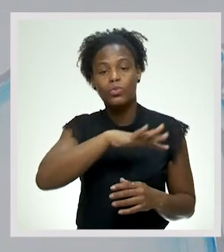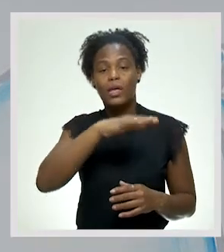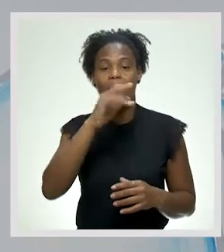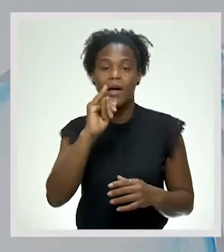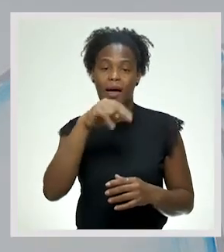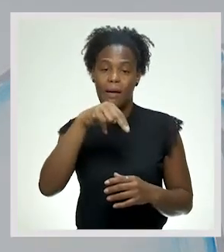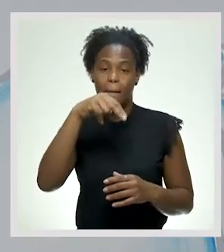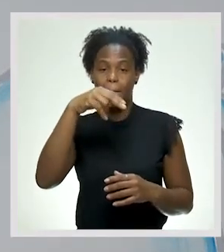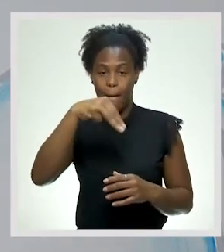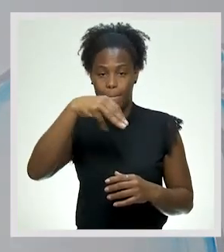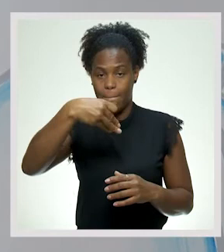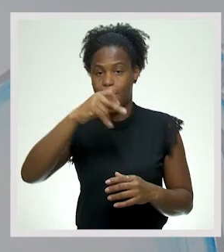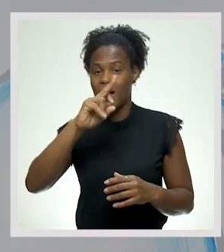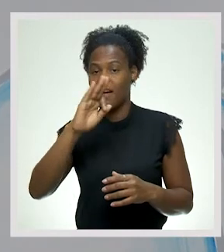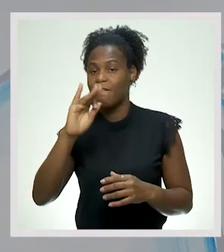l'imparfait. C'est bon?